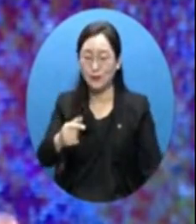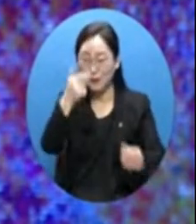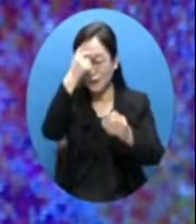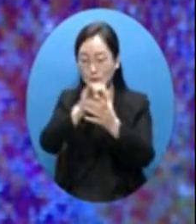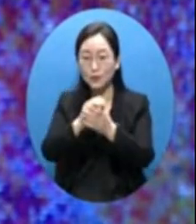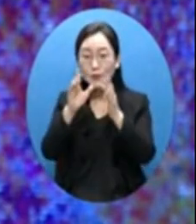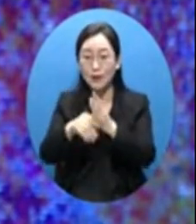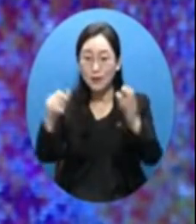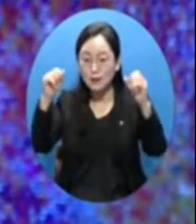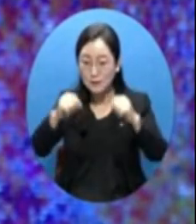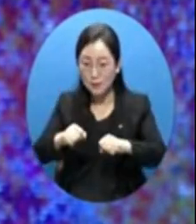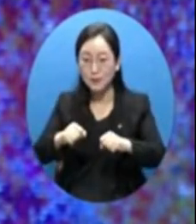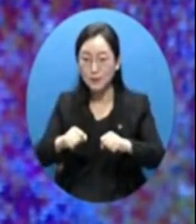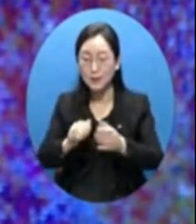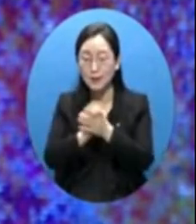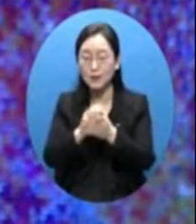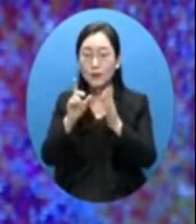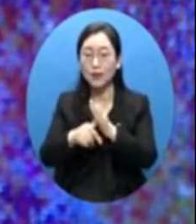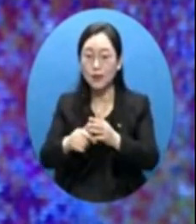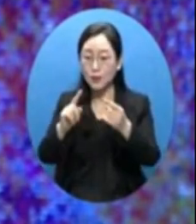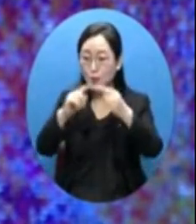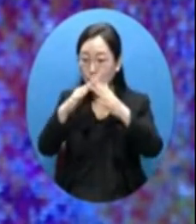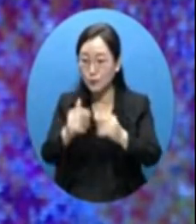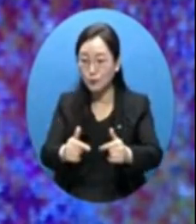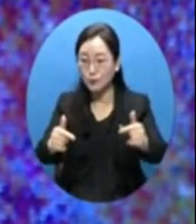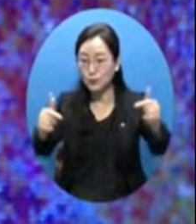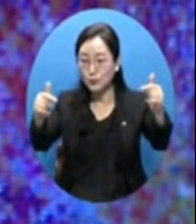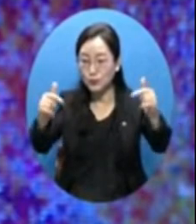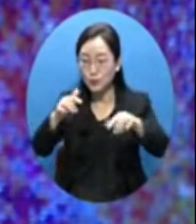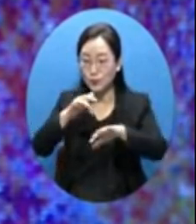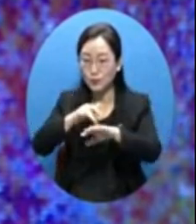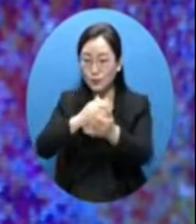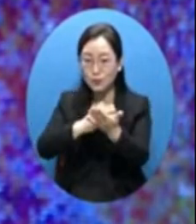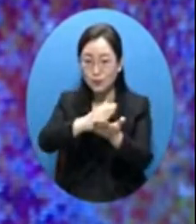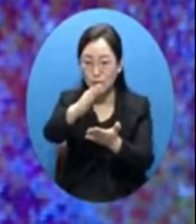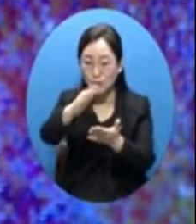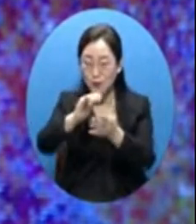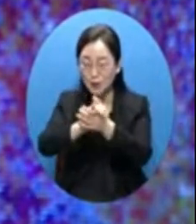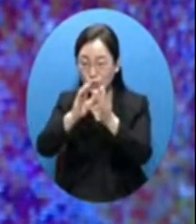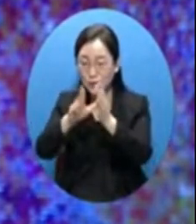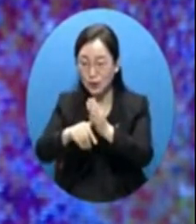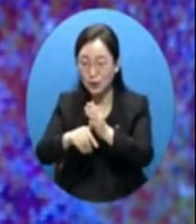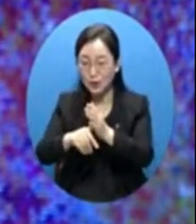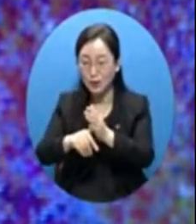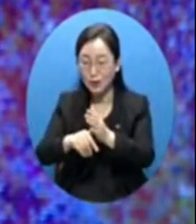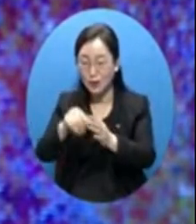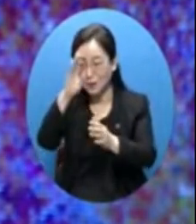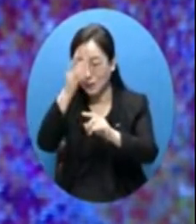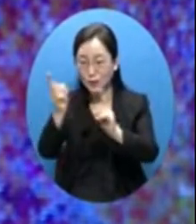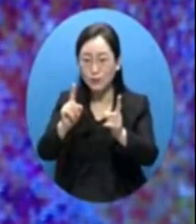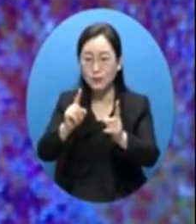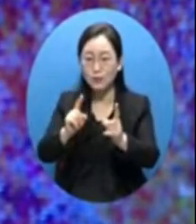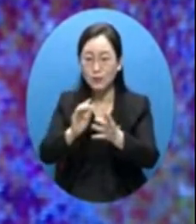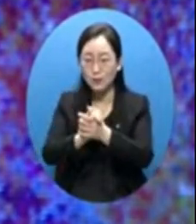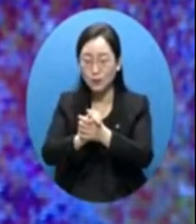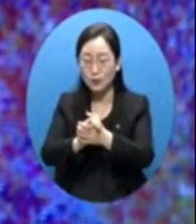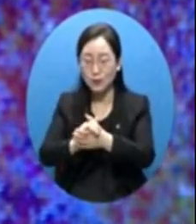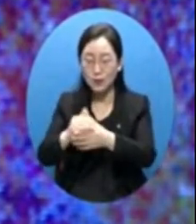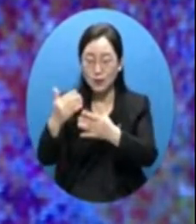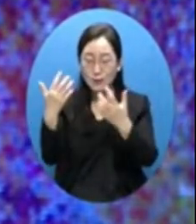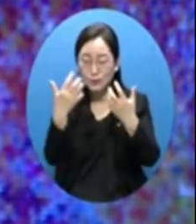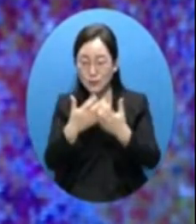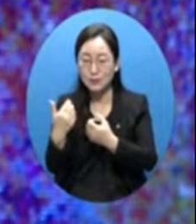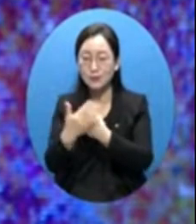때 응답이 다가오고 기도할 때 교회가 부흥하고 기도할 때 귀신이 쫓겨나가고 기도할 때 병이 고침 받고 기도할 때 하나님의 풍성한 임하게